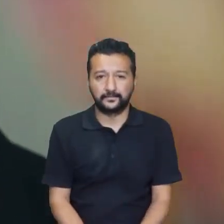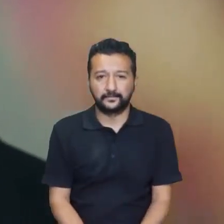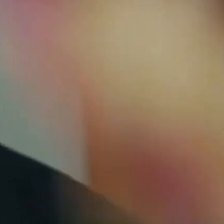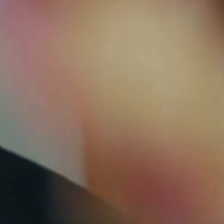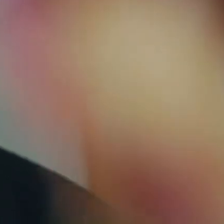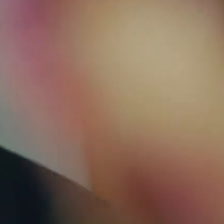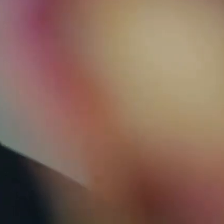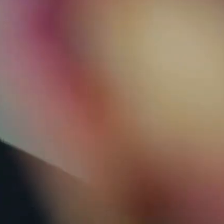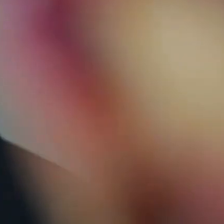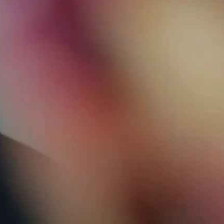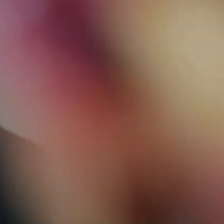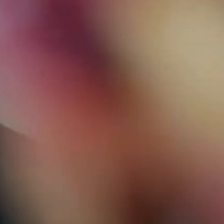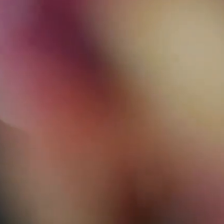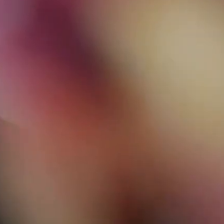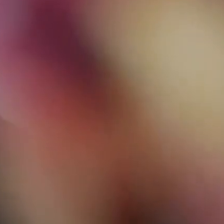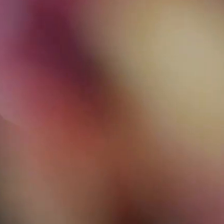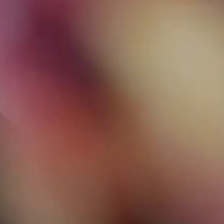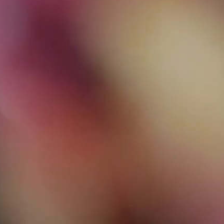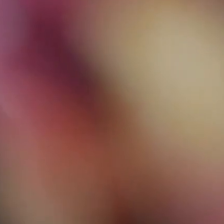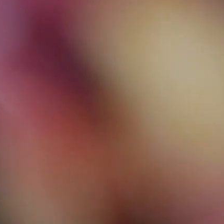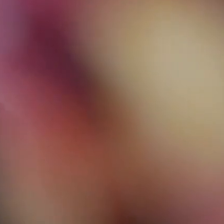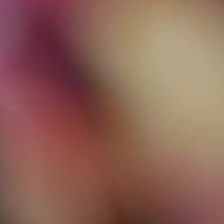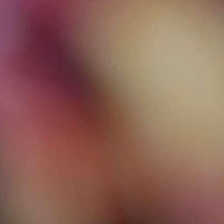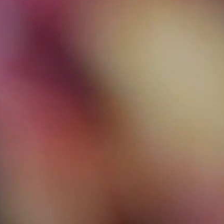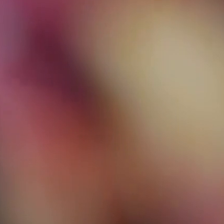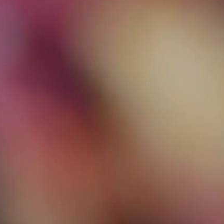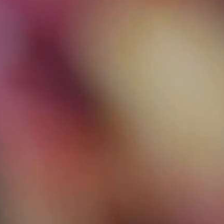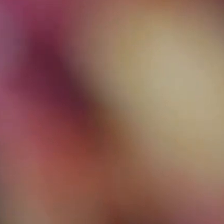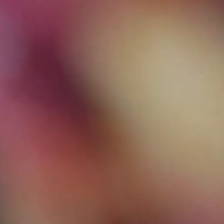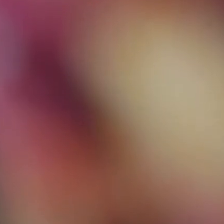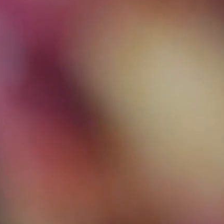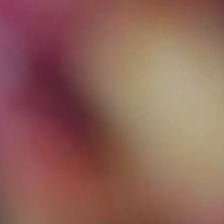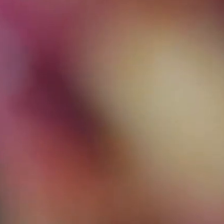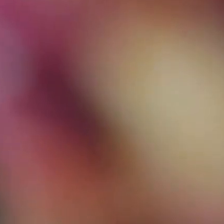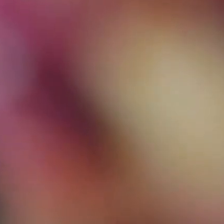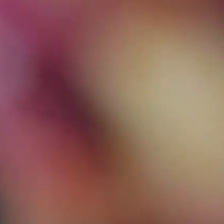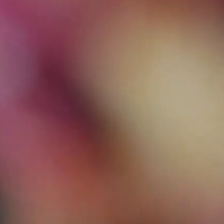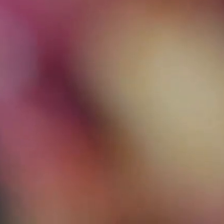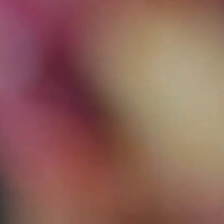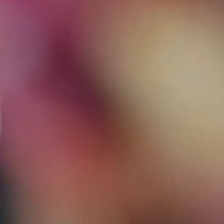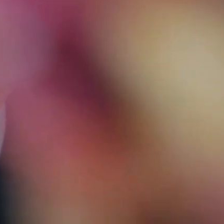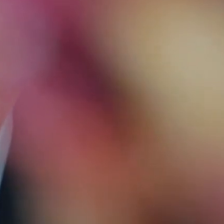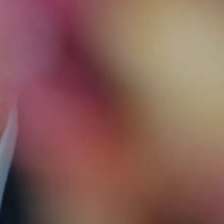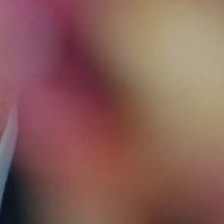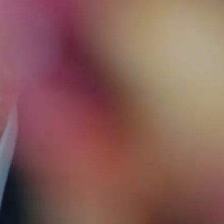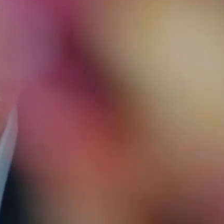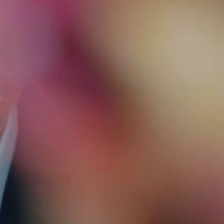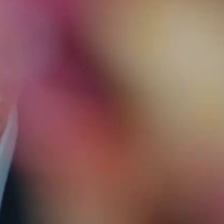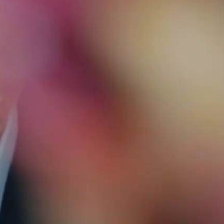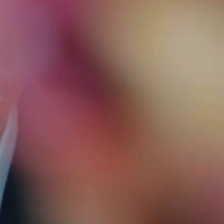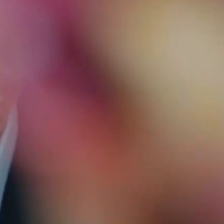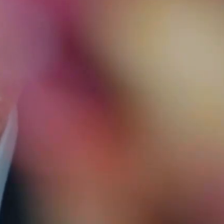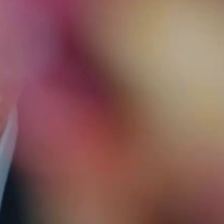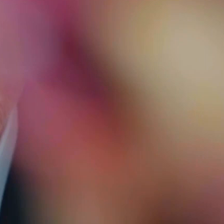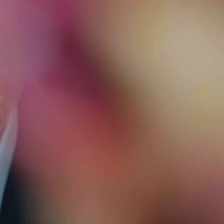Yanlarından arkaya taradığı saçları kalkıp kalkıp iniyor. Öfkeyle haykıran kırmızı yüzünde fotoğraf dondu. Bu dizinin betimlemesi BSK